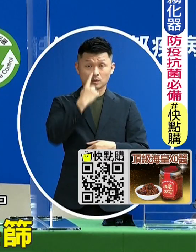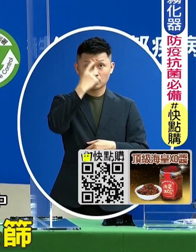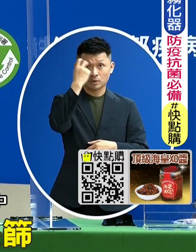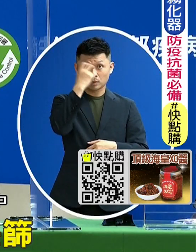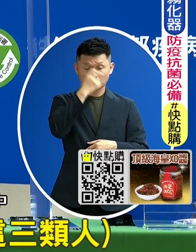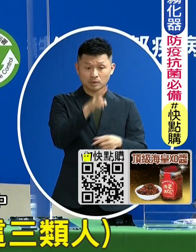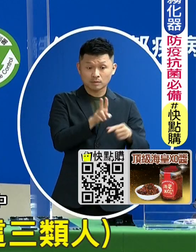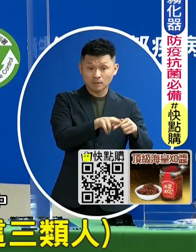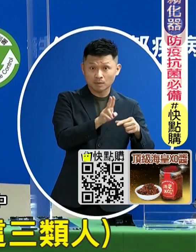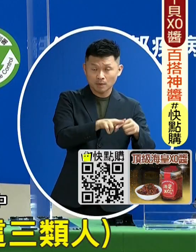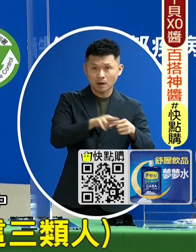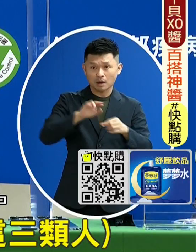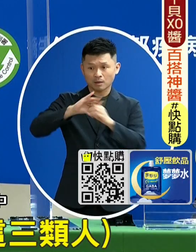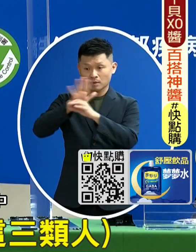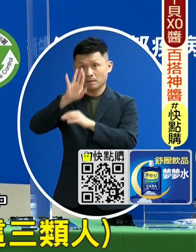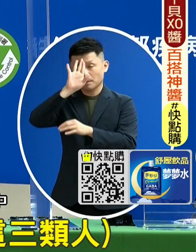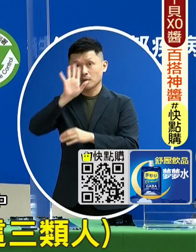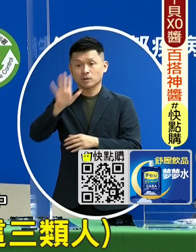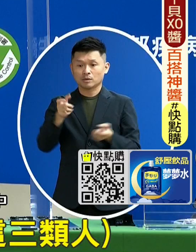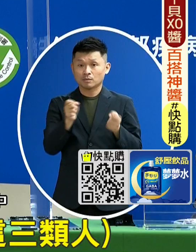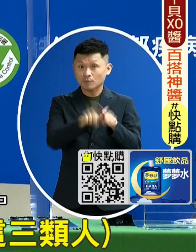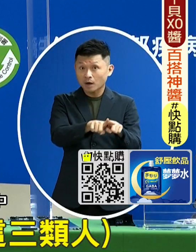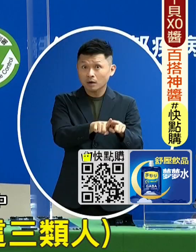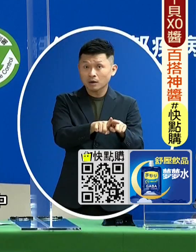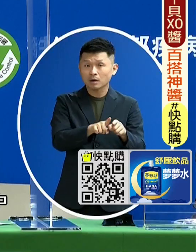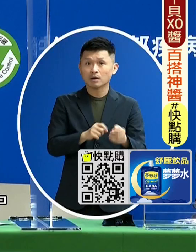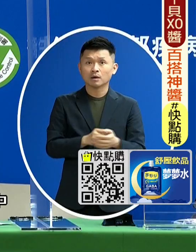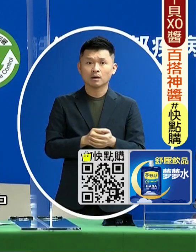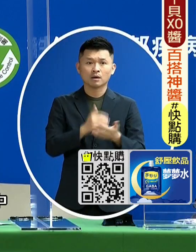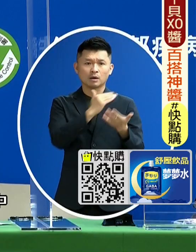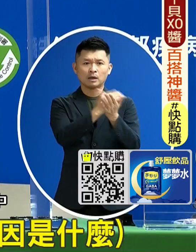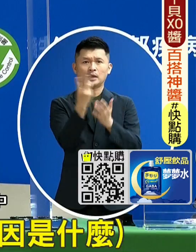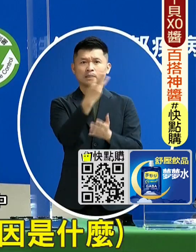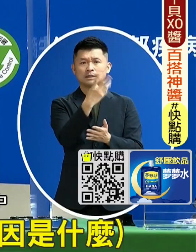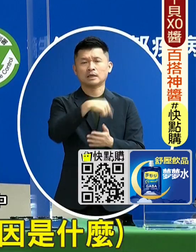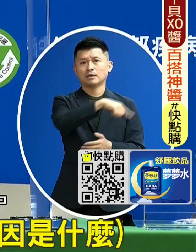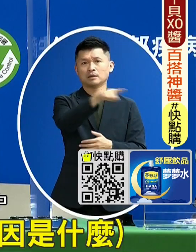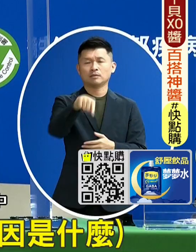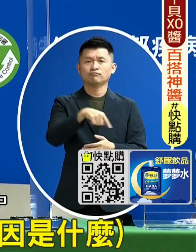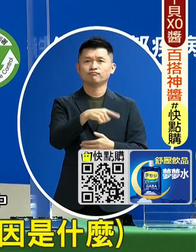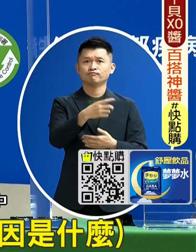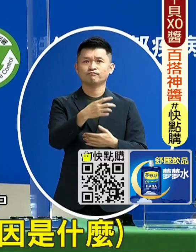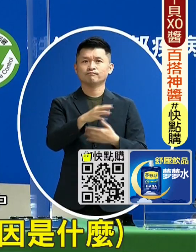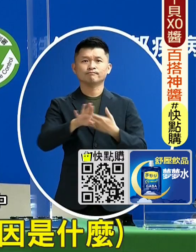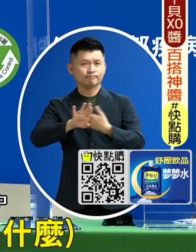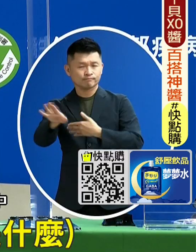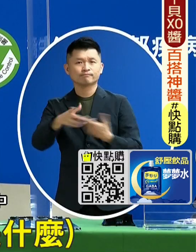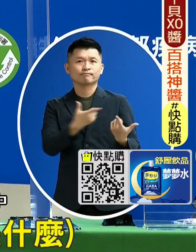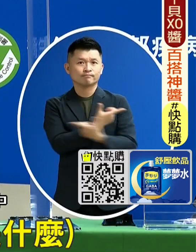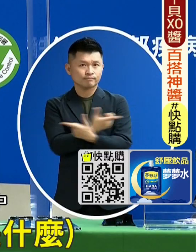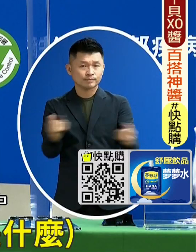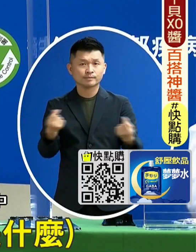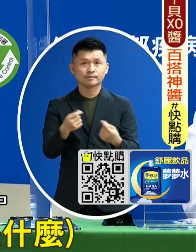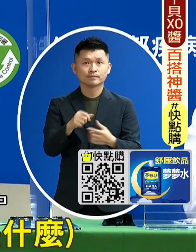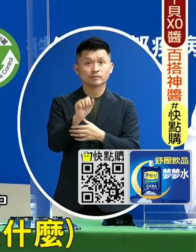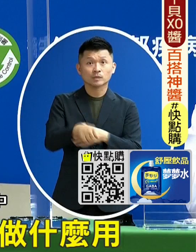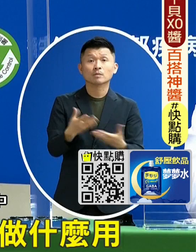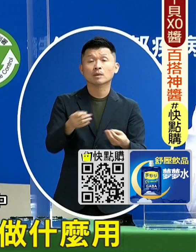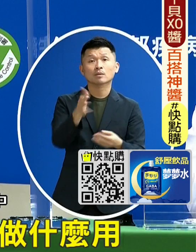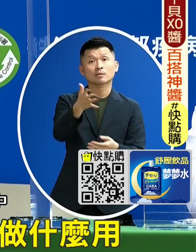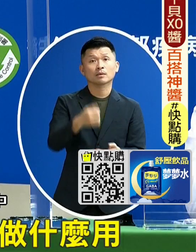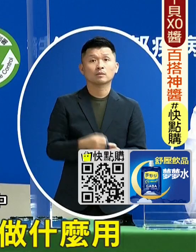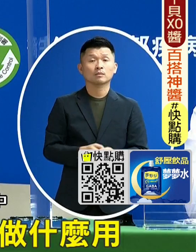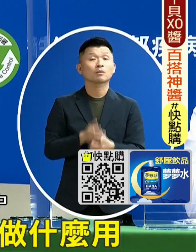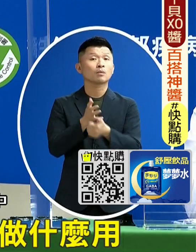同确诊，不要只有这3类人。那想问一下，中央无法实行的原因是什么？没有同意的原因是什么？ 我问说